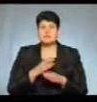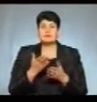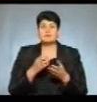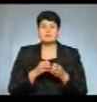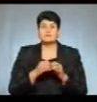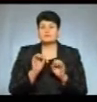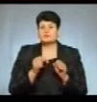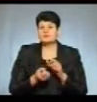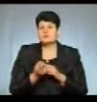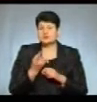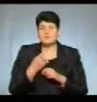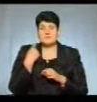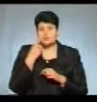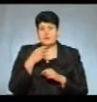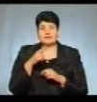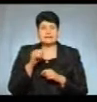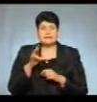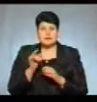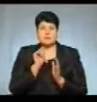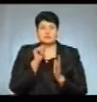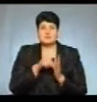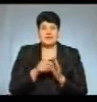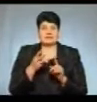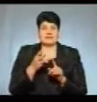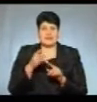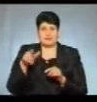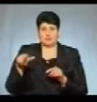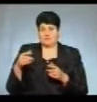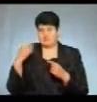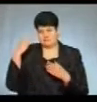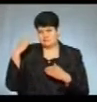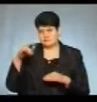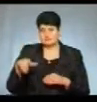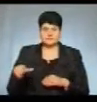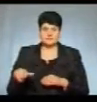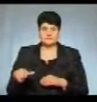коли персональні дані людини потрапляють до третіх осіб?